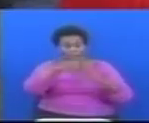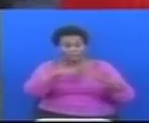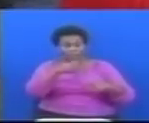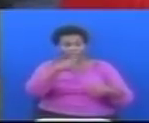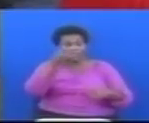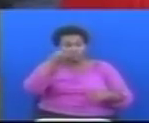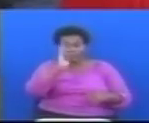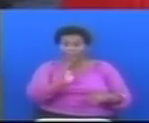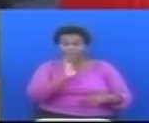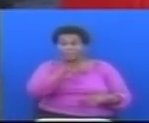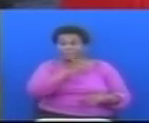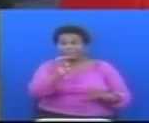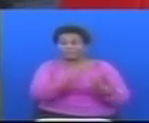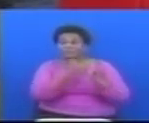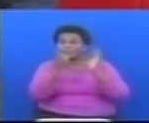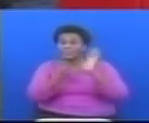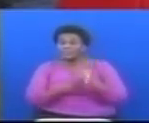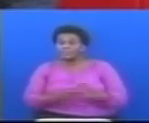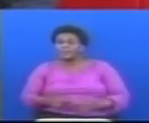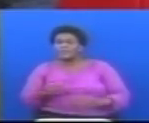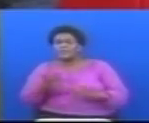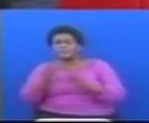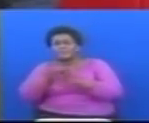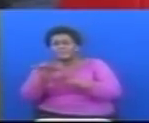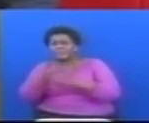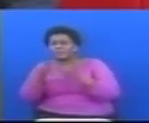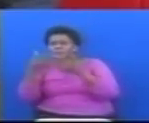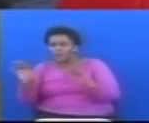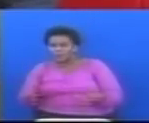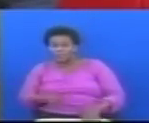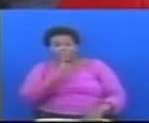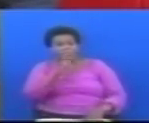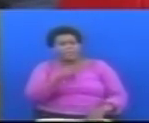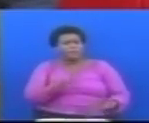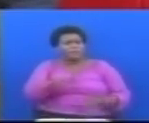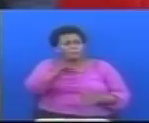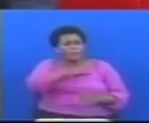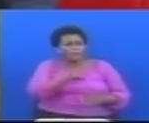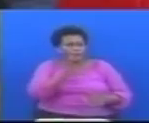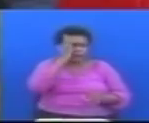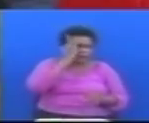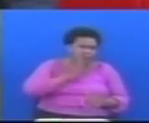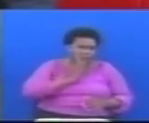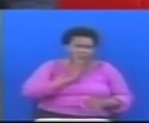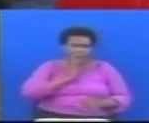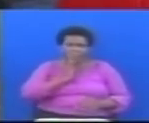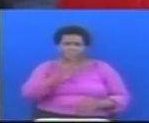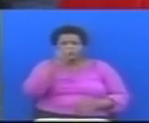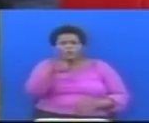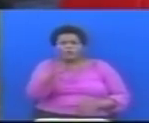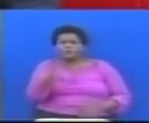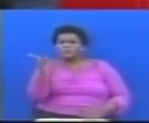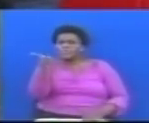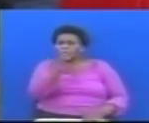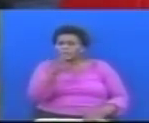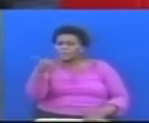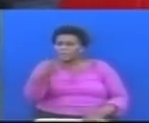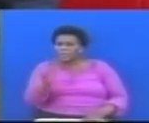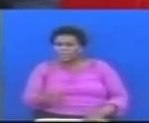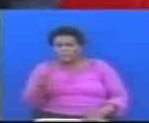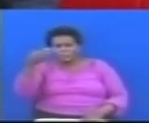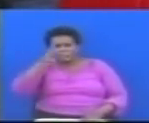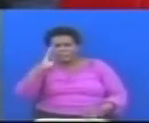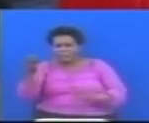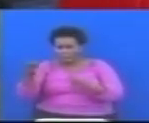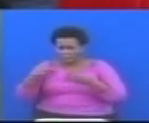maeneo kadhaa yaliyoorodheshwa maeneo ya jeshi ambayo wananchi wanadai fidia na serikali kaahidi